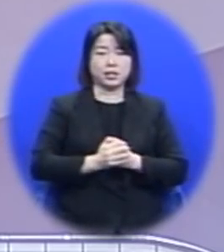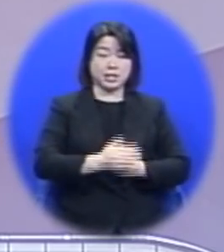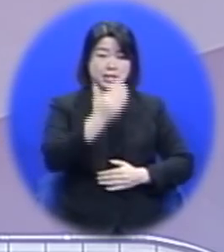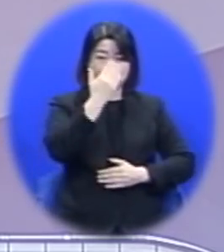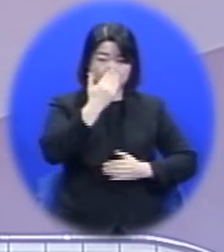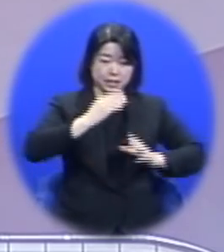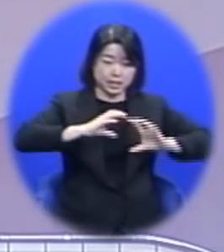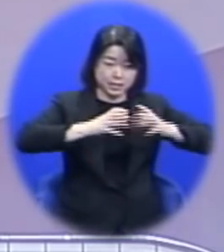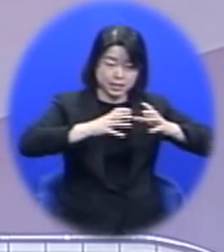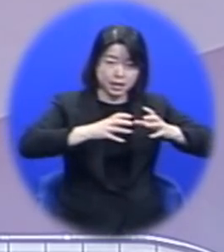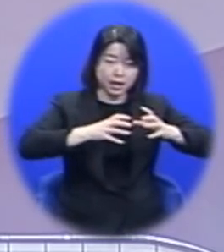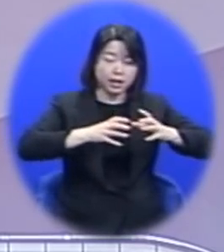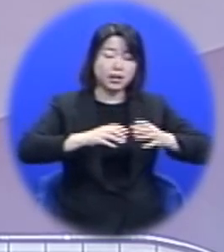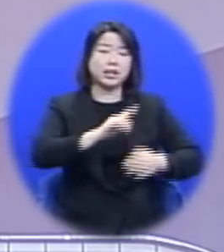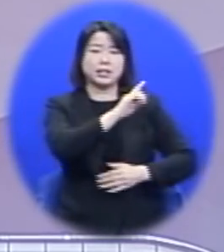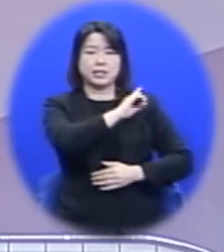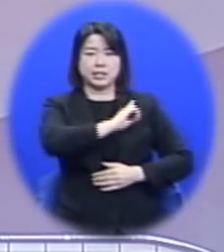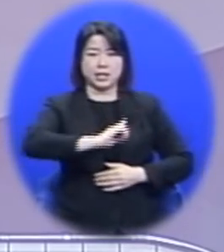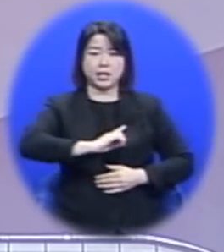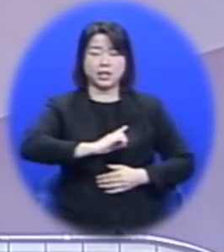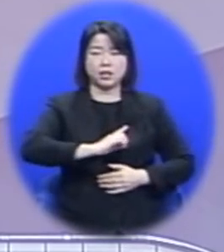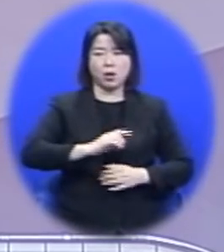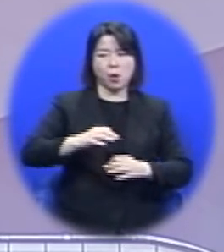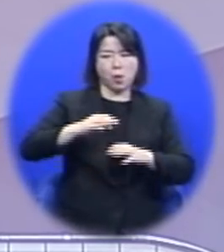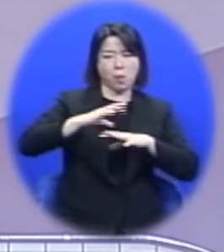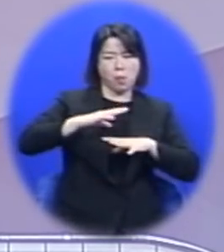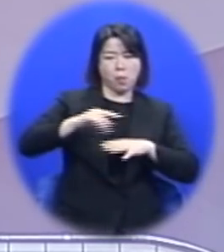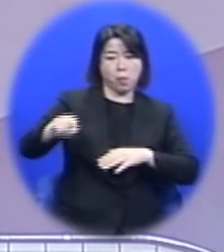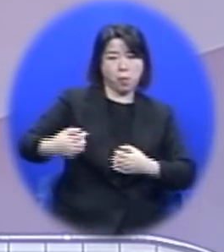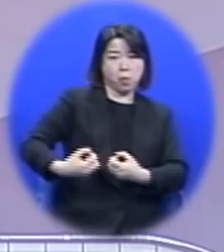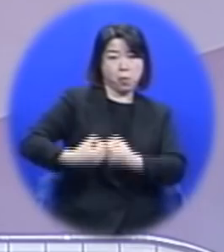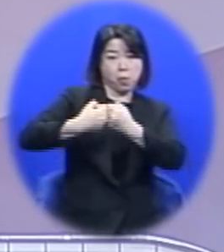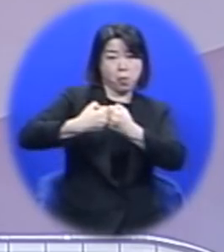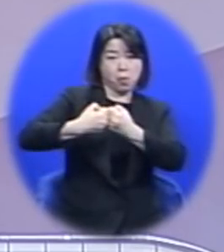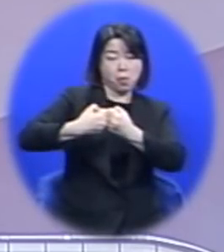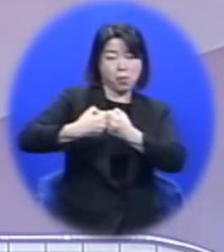이스라엘과 가장 무서운 적 관계,